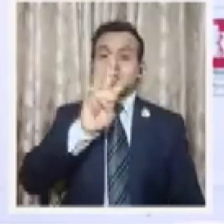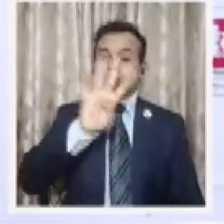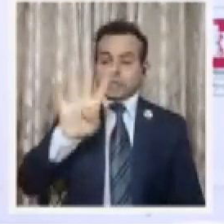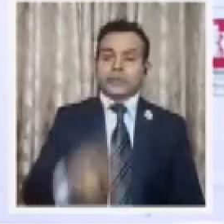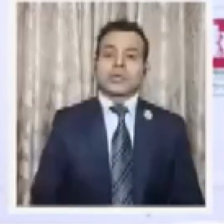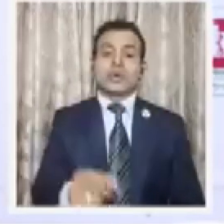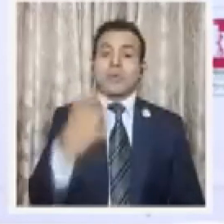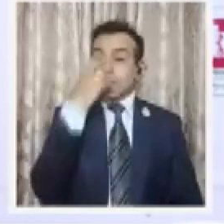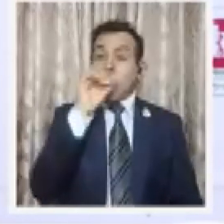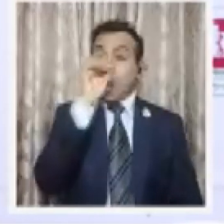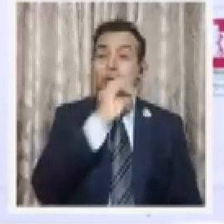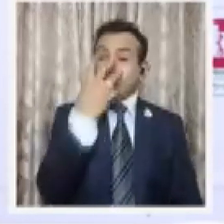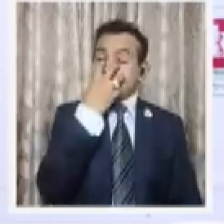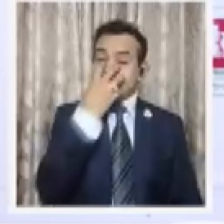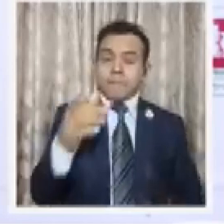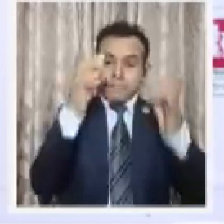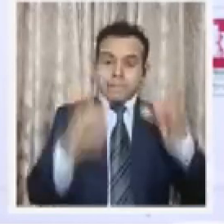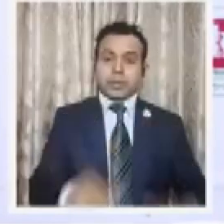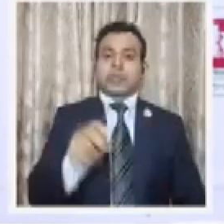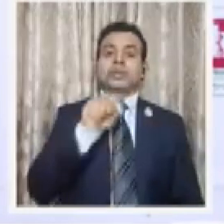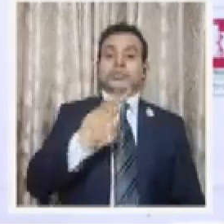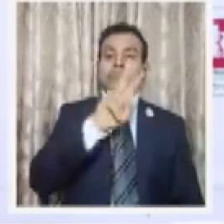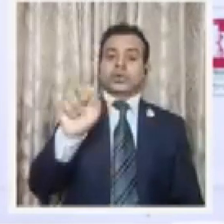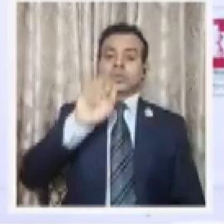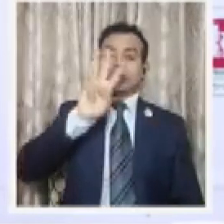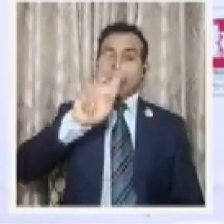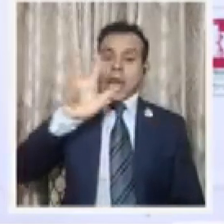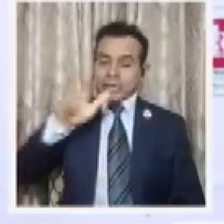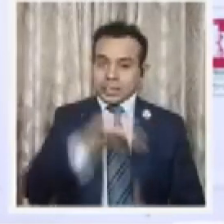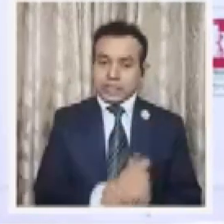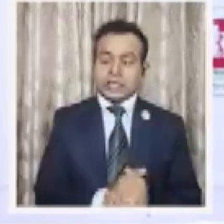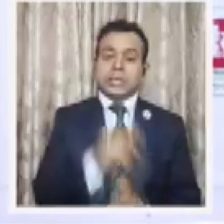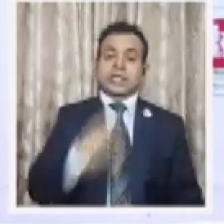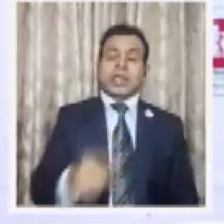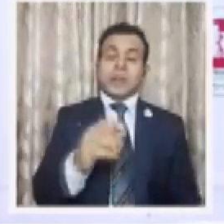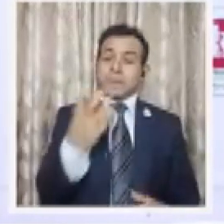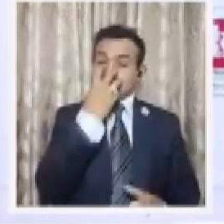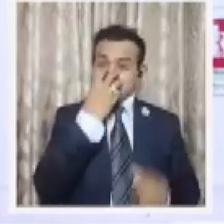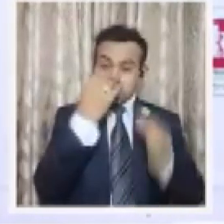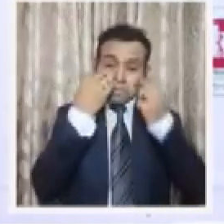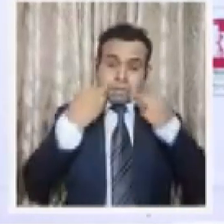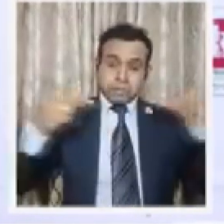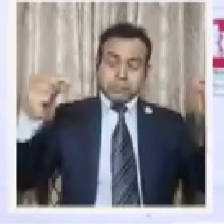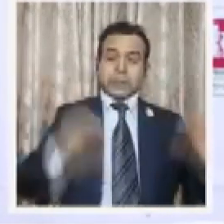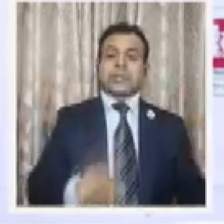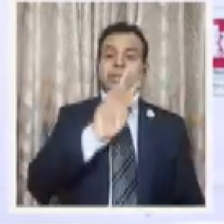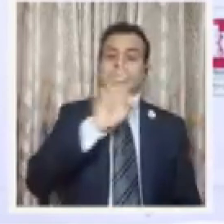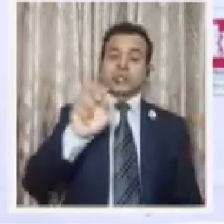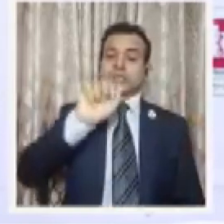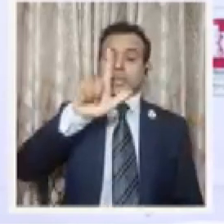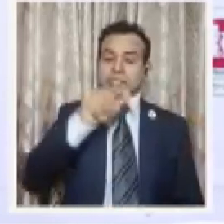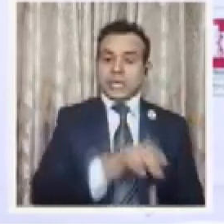234। সারা দেশে অক্সিজেন সিলিন্ডারের সংখ্যা 12,348, হাইফ্লো ন্যাজাল ক্যানুলার সংখ্যা